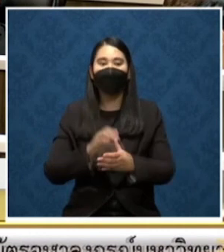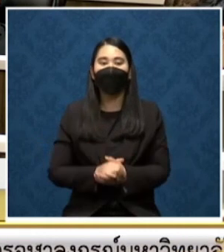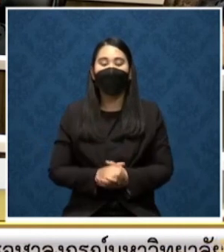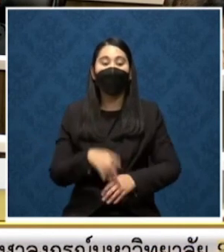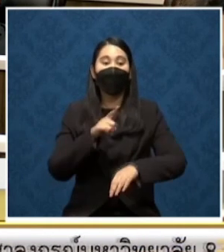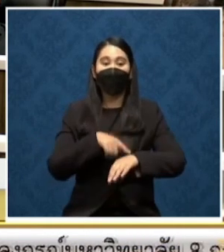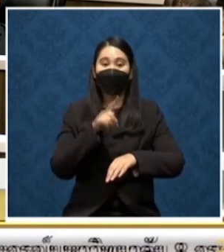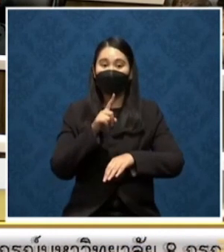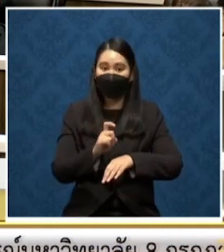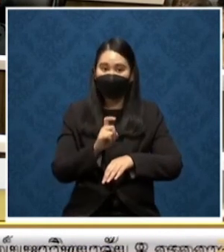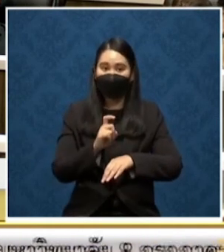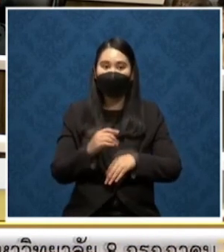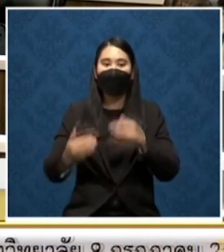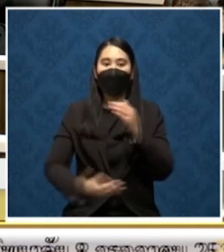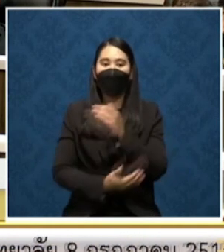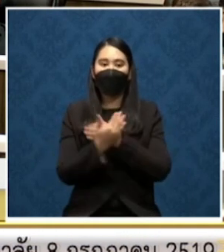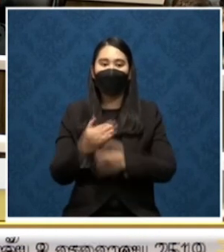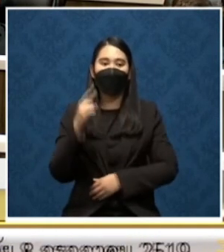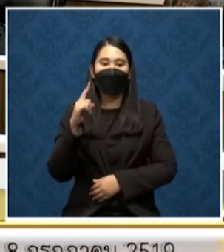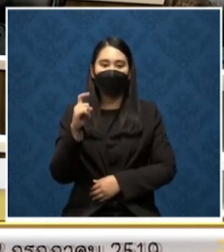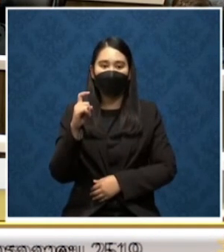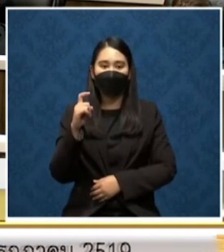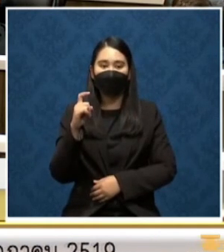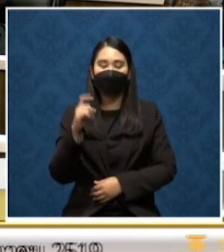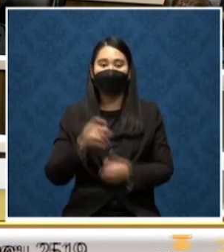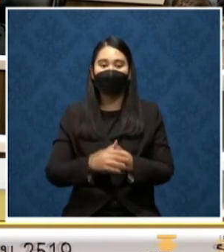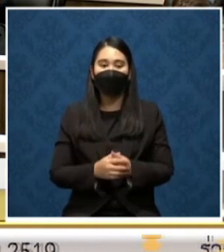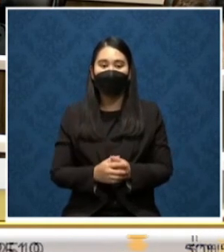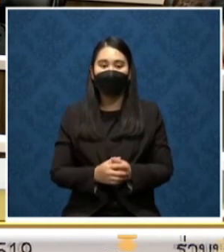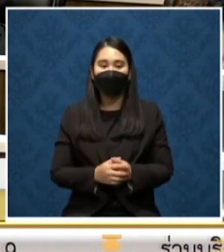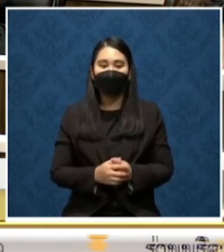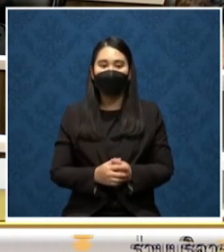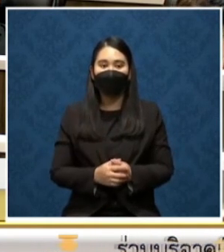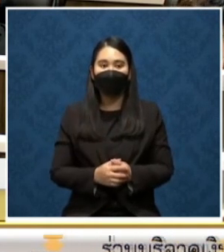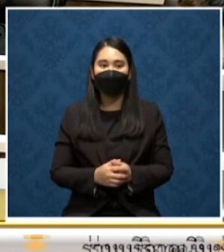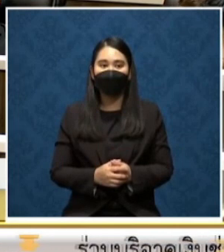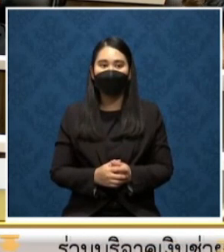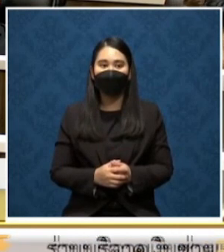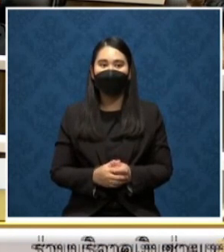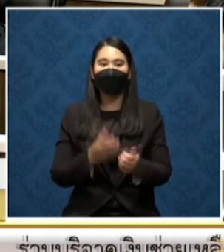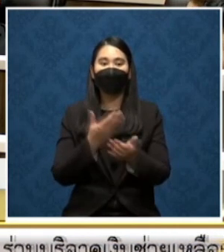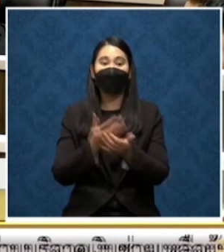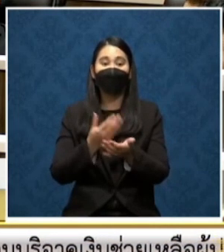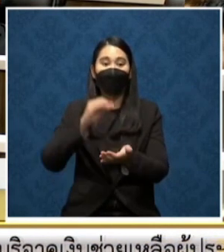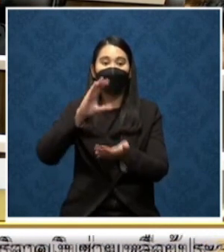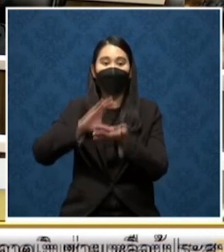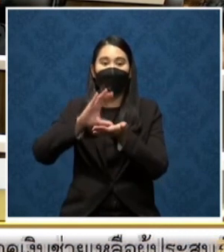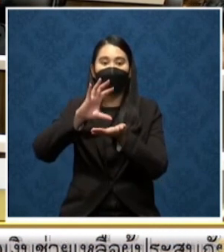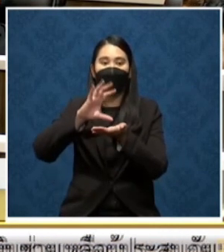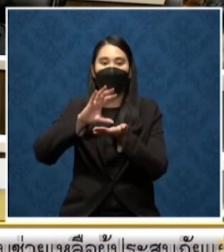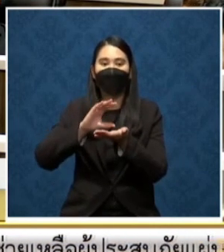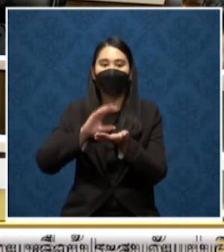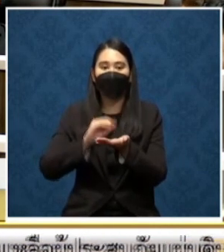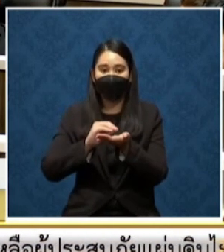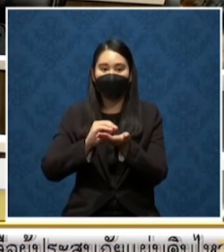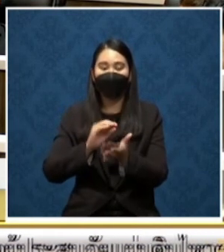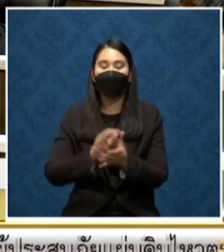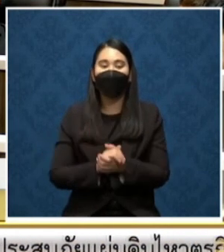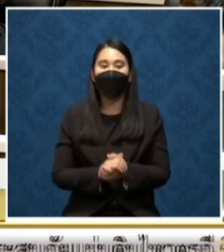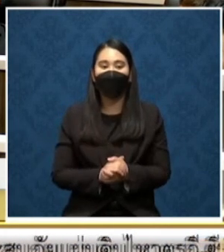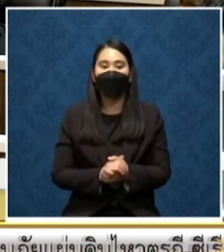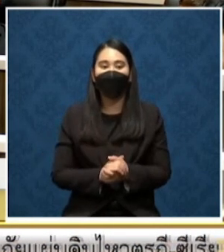กับพวกทำพนันออนไลน์นะครับอยู่ให้เป็นเย็นให้พอรอให้ได้ใช้ได้หมดกับ